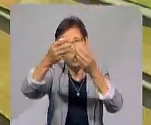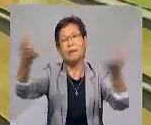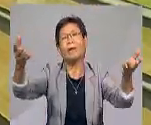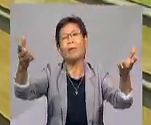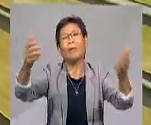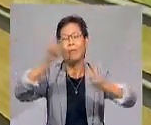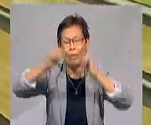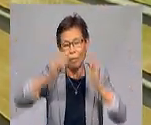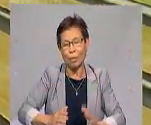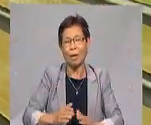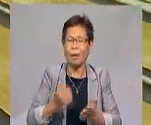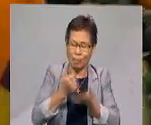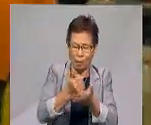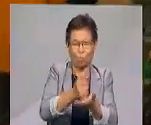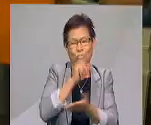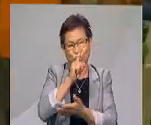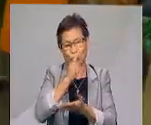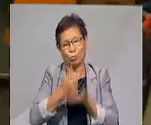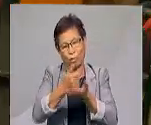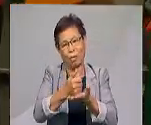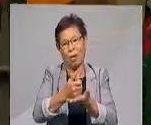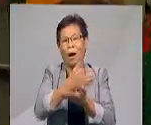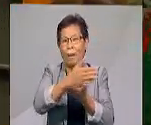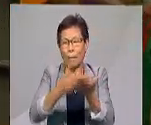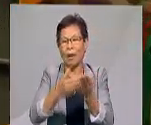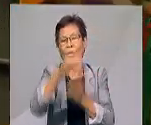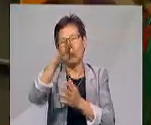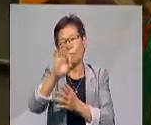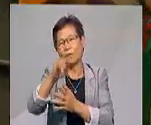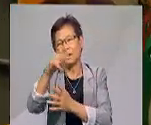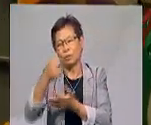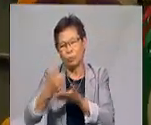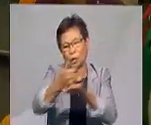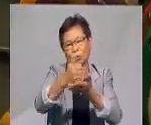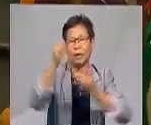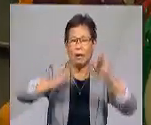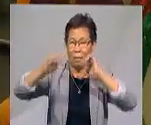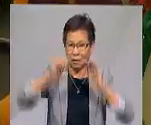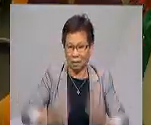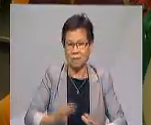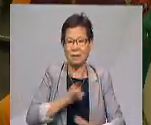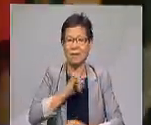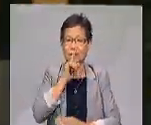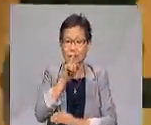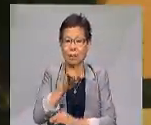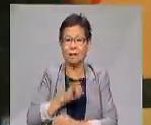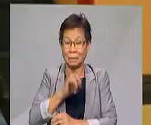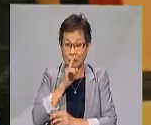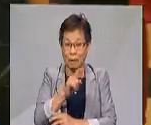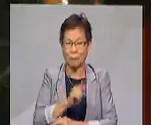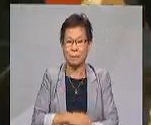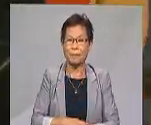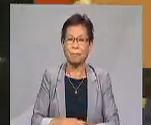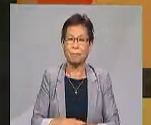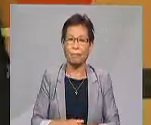So kalau ikut bantuan tu, of course you know that it's part of FINAS punya role untuk bantu artis kan. Saya sebenarnya tengok partisipan